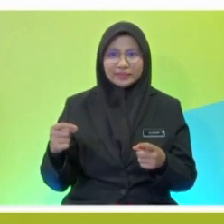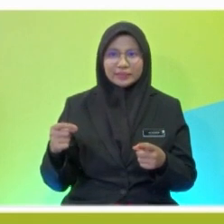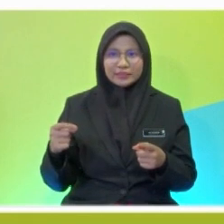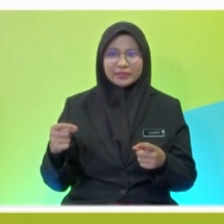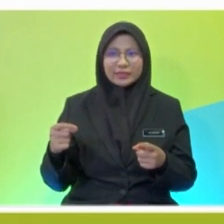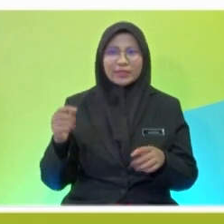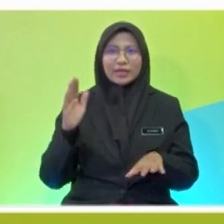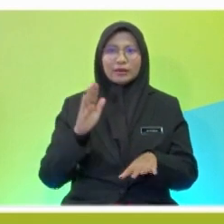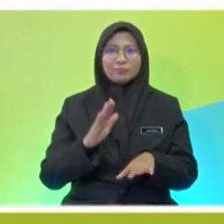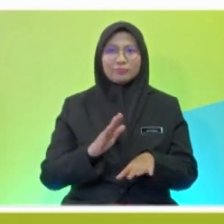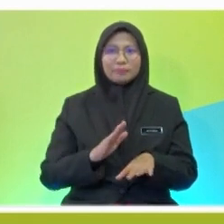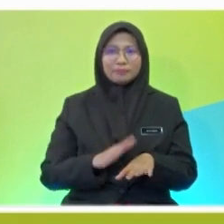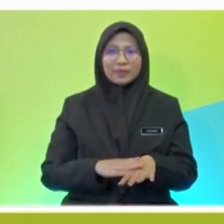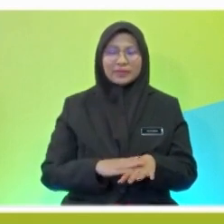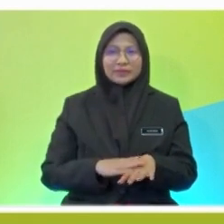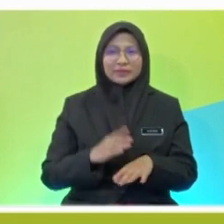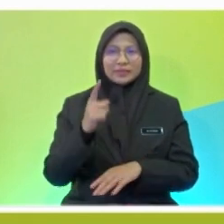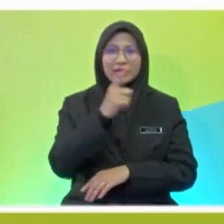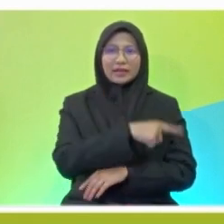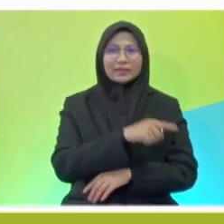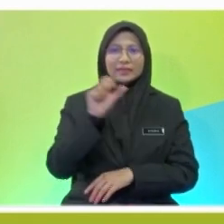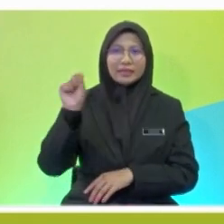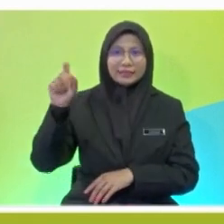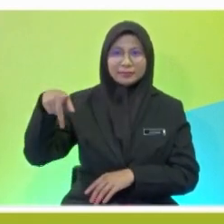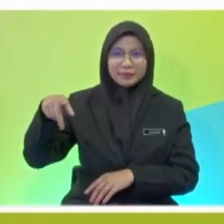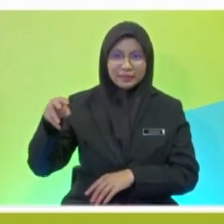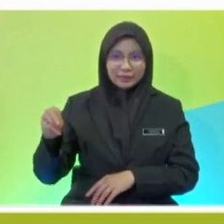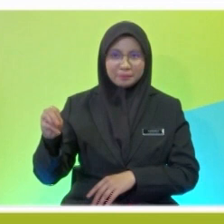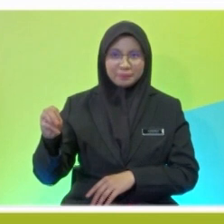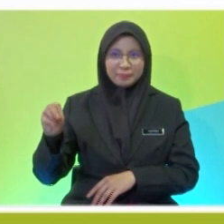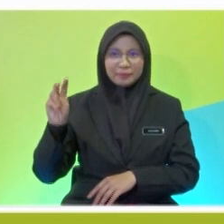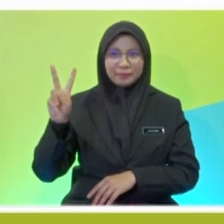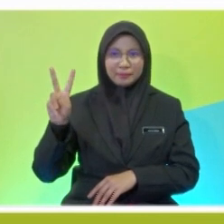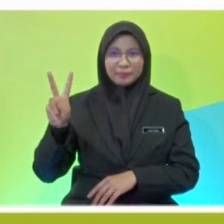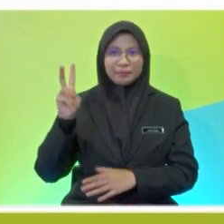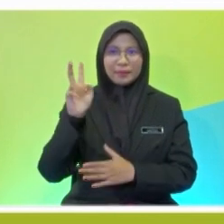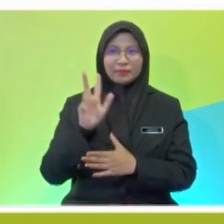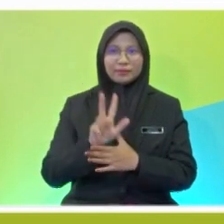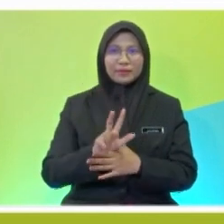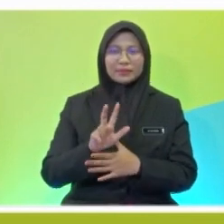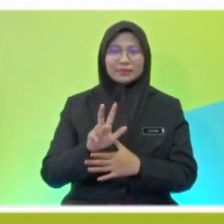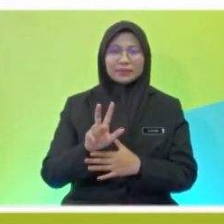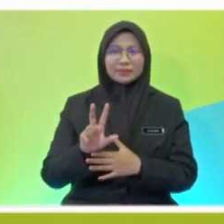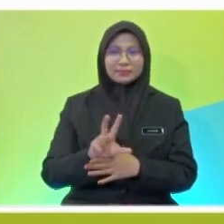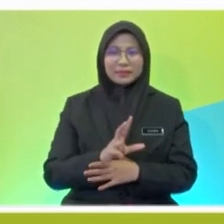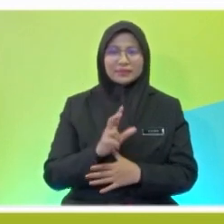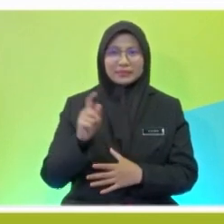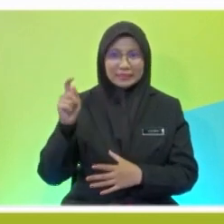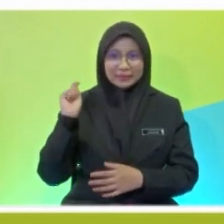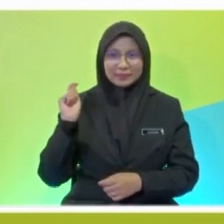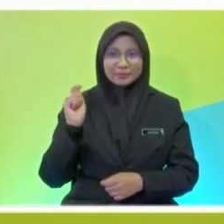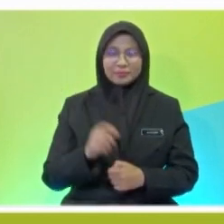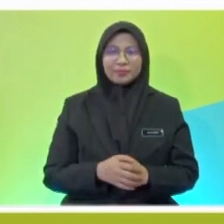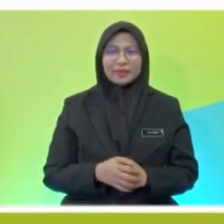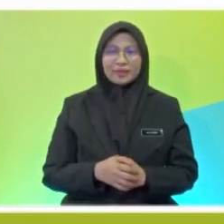termasuk pada hari pada hari SPM berlangsung yaitu pada dua match tersebut dan kebiasaannya soal dan adalah berbentuk